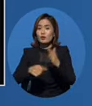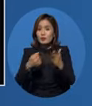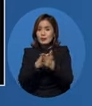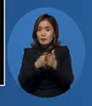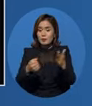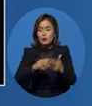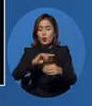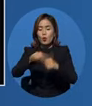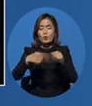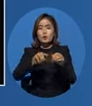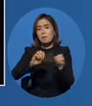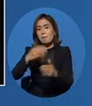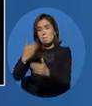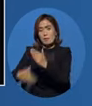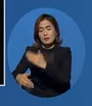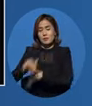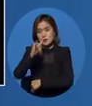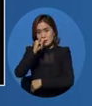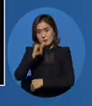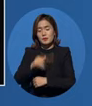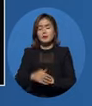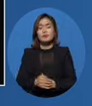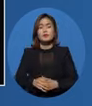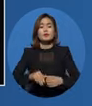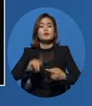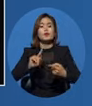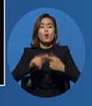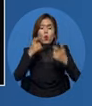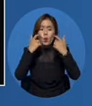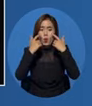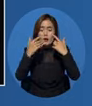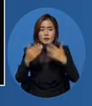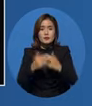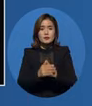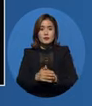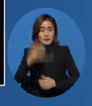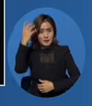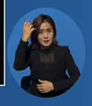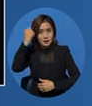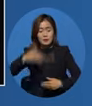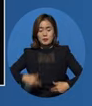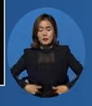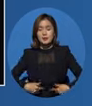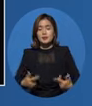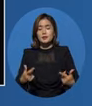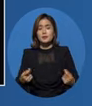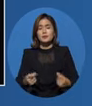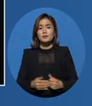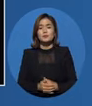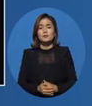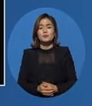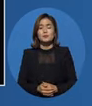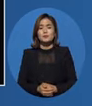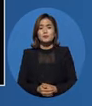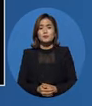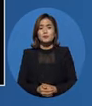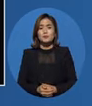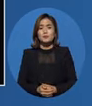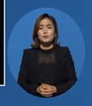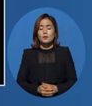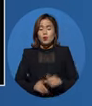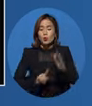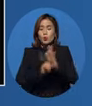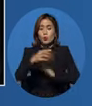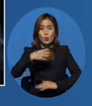원전은 제외 시켜 놓고 있습니다 어 그런 점들을 분명 유면 저 유념 하셔야 된다고 생각하구요 특히 억이